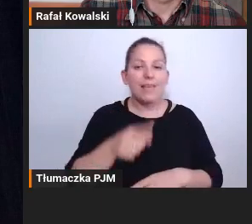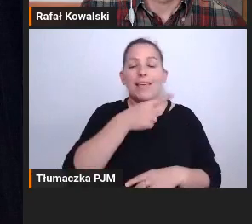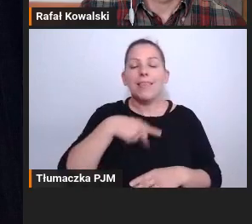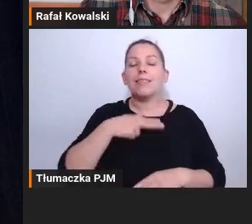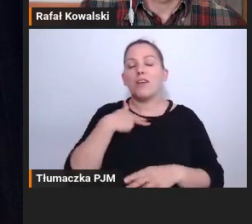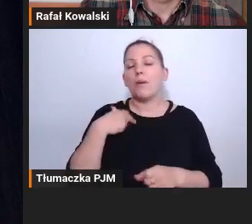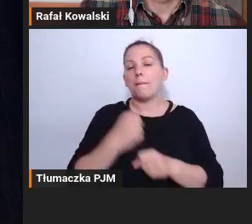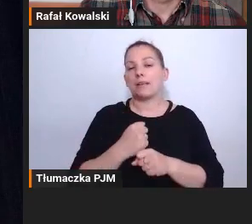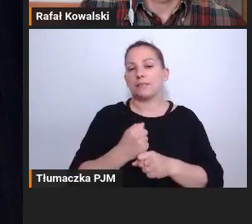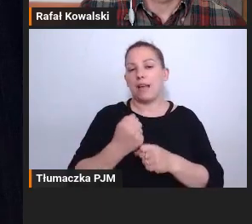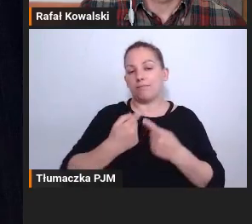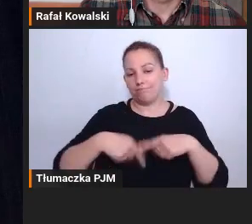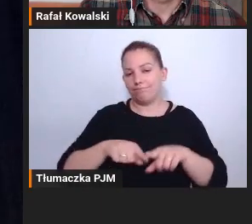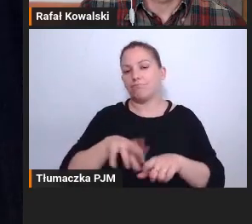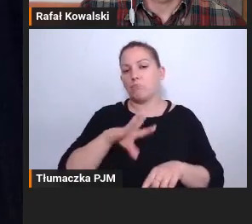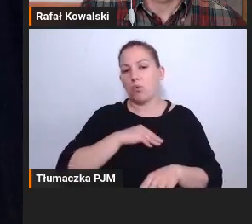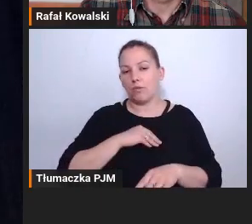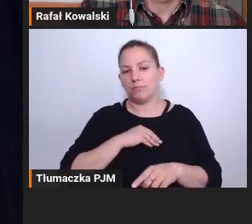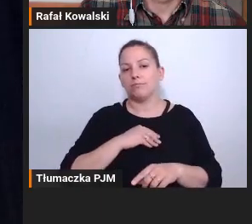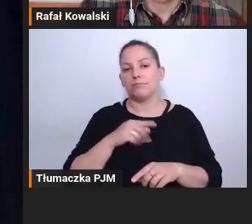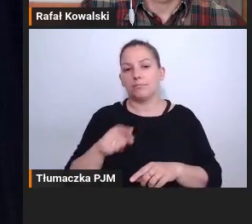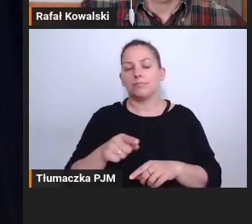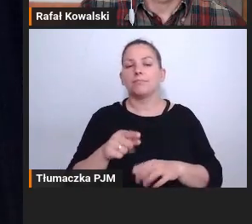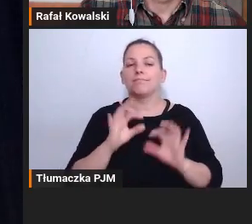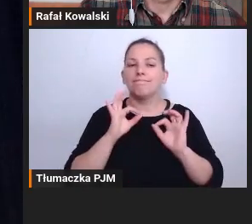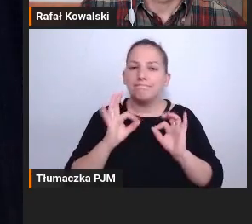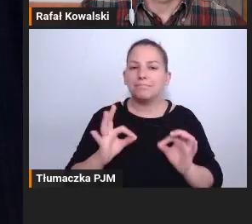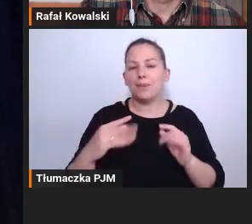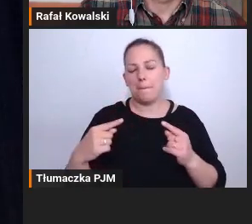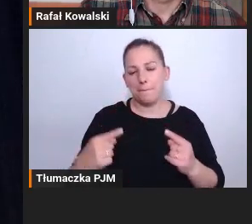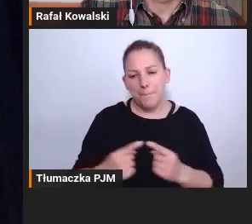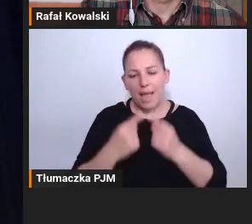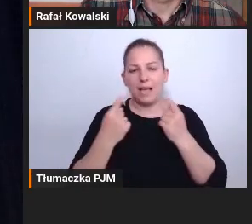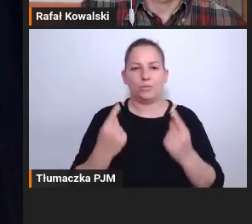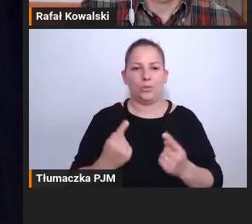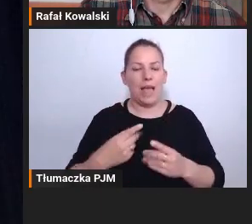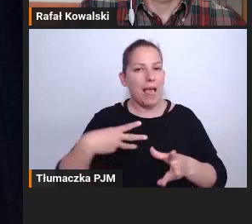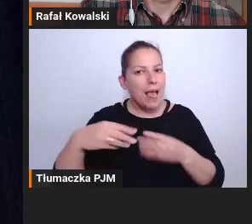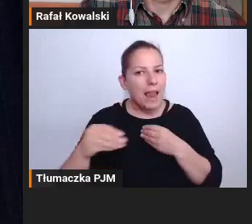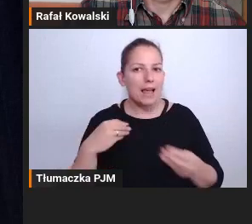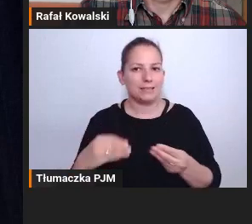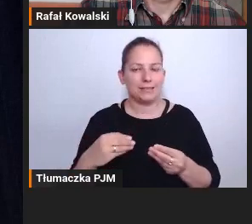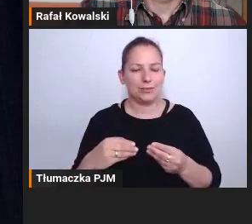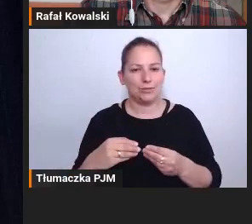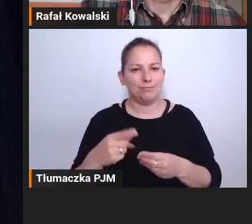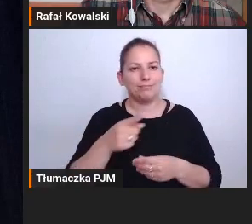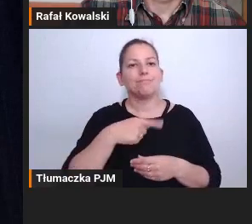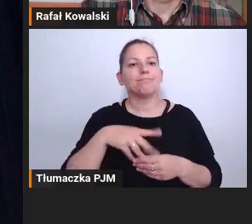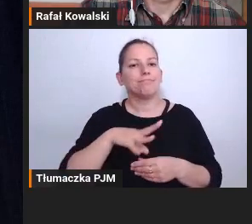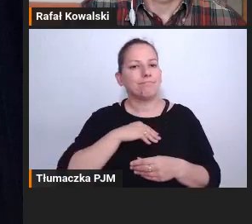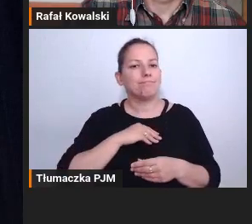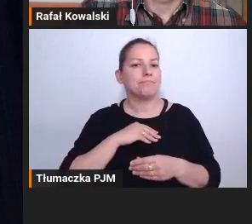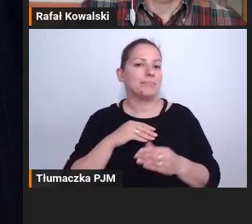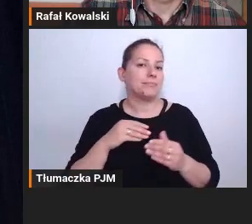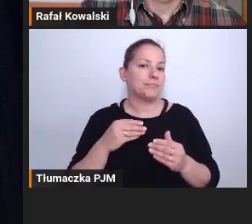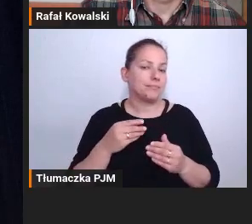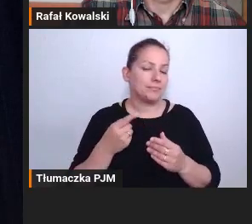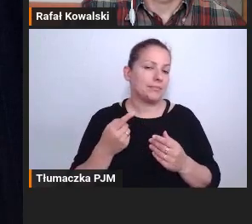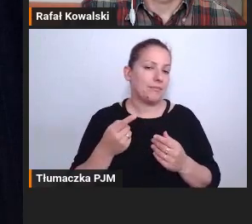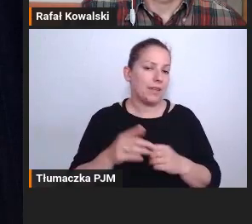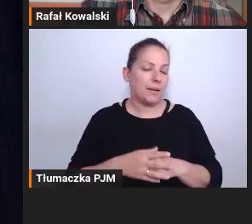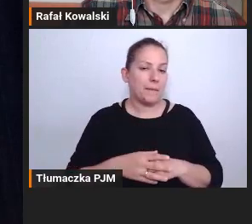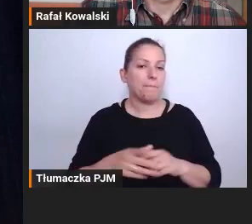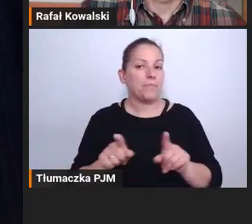może być wykonywana w sposób bardziej przyjazny, w sposób bardziej elastyczny, w sposób, który umożliwi być może nam jednocześnie